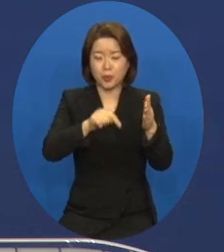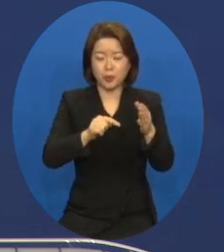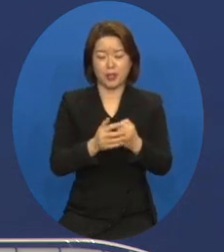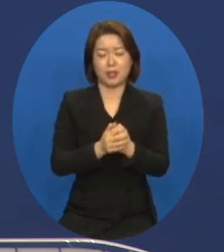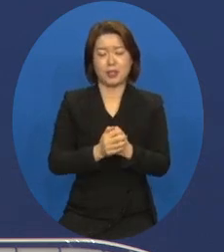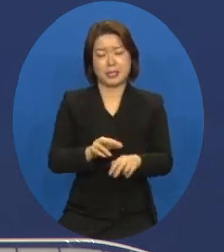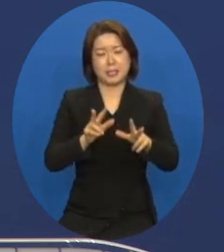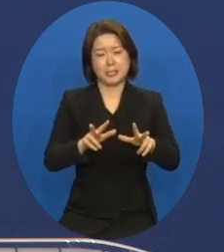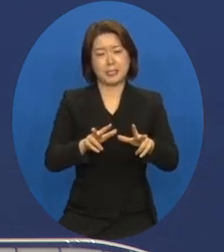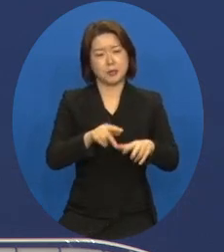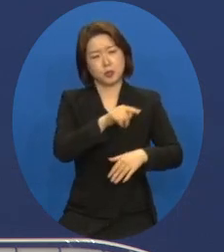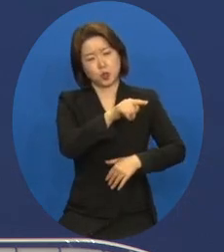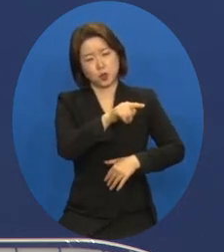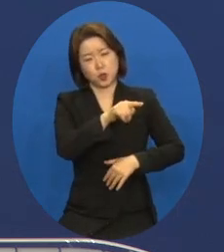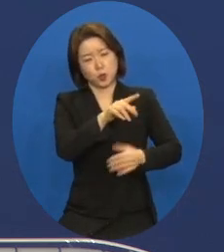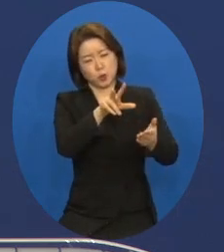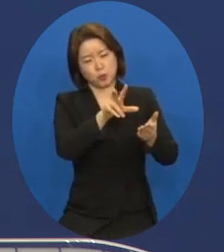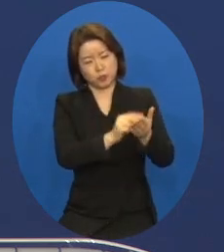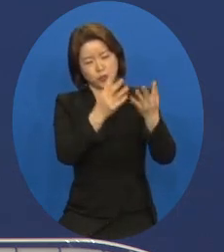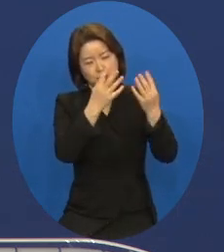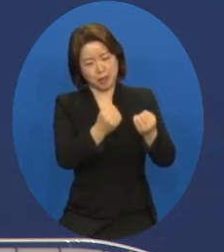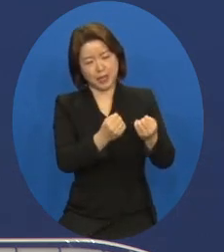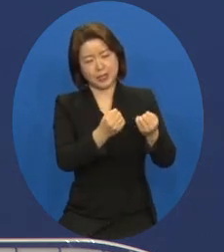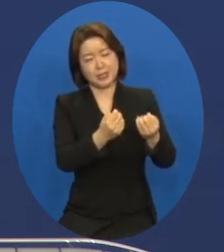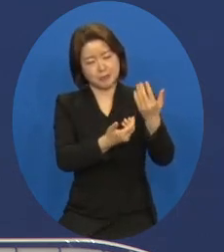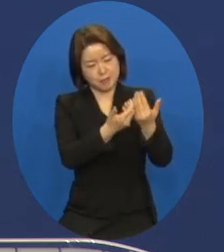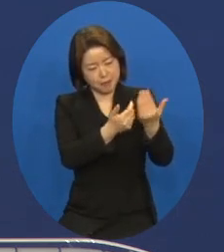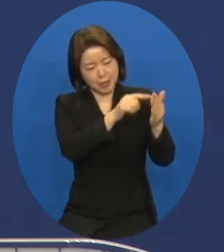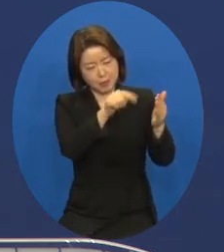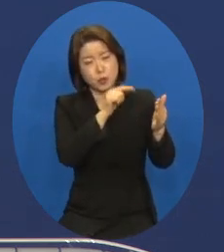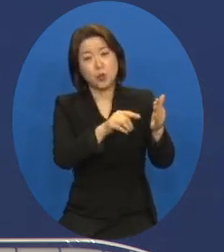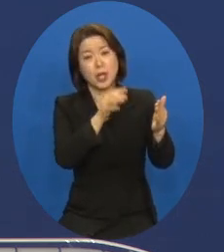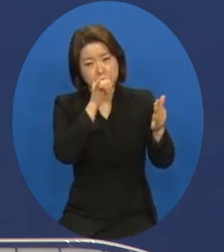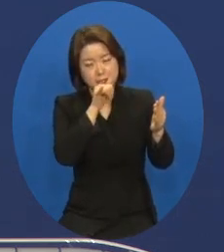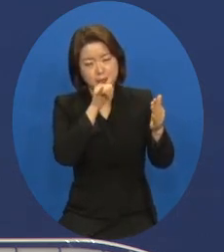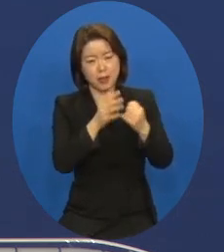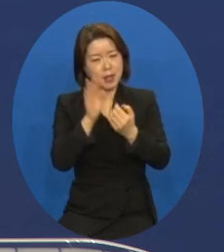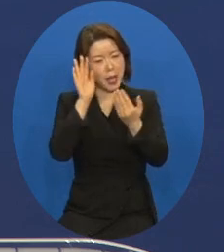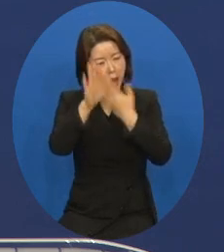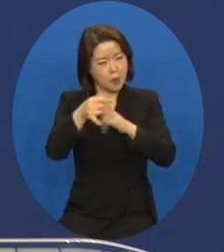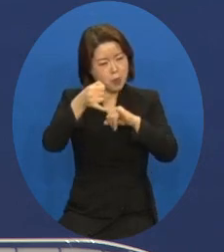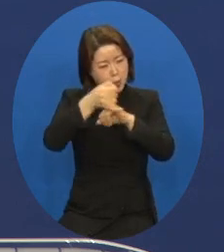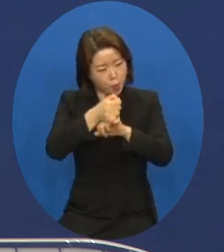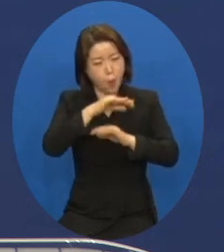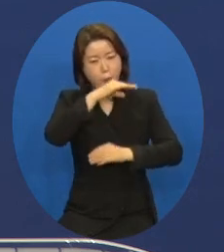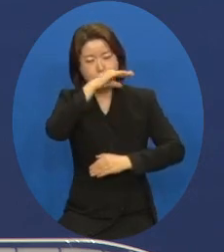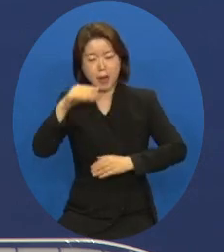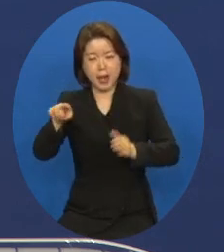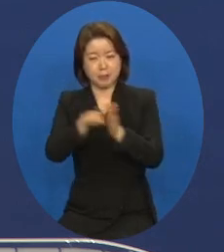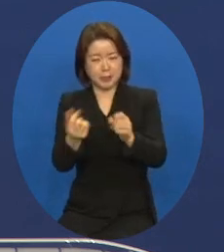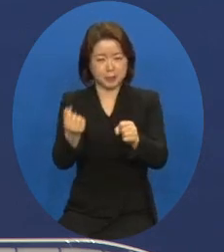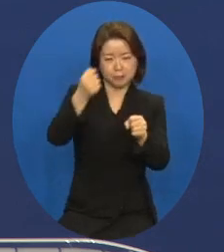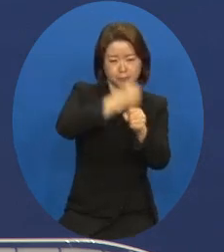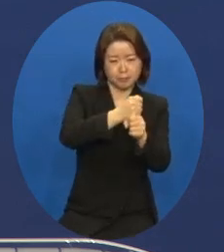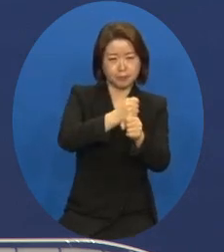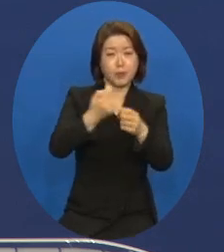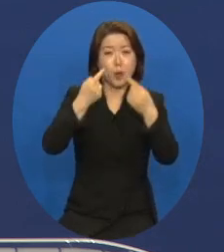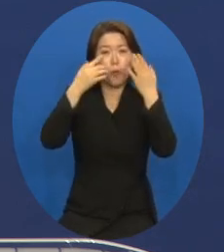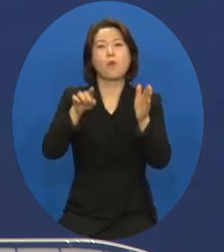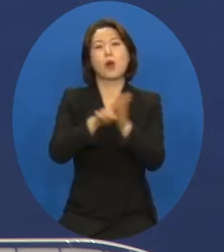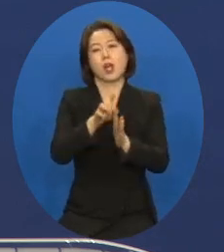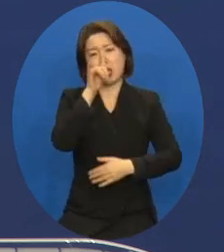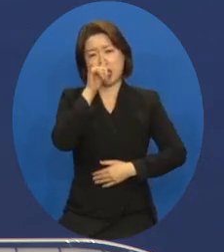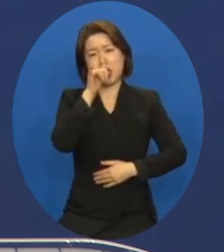교회가 시험 속에 있지만 반드시 바른 믿음으로 돌아오게 될 것이라는 확신이 있었기 때문입니다